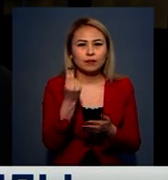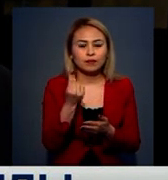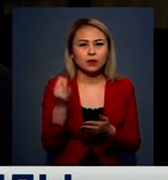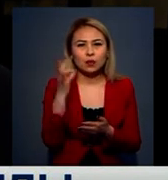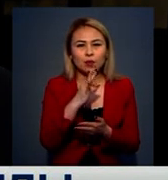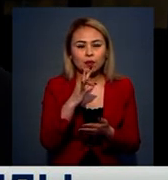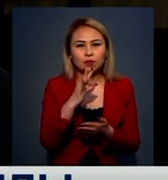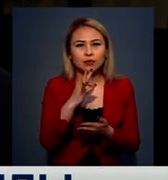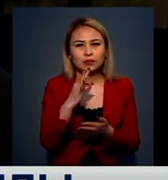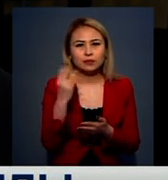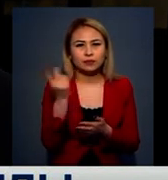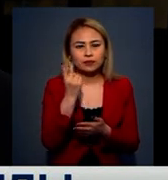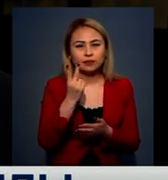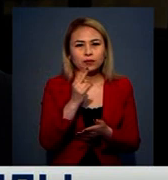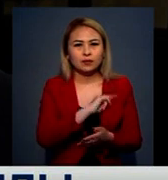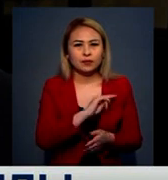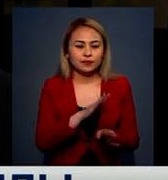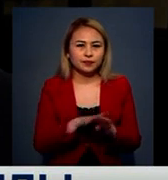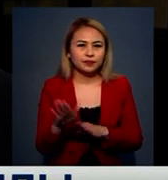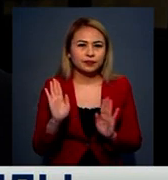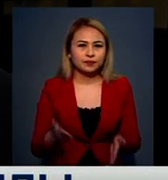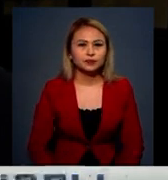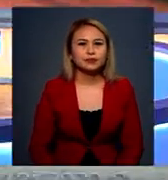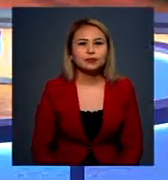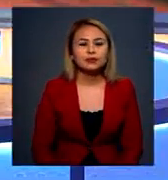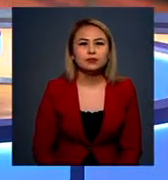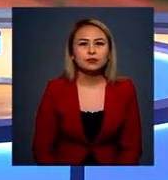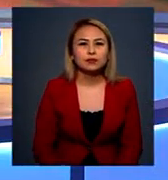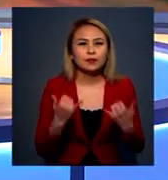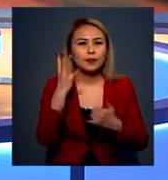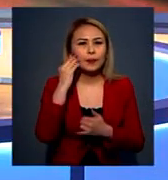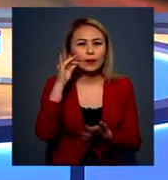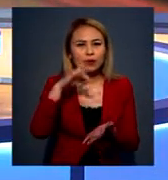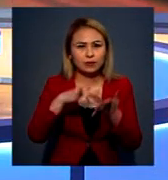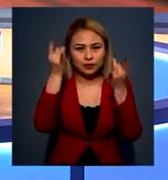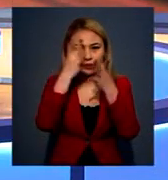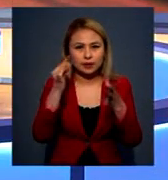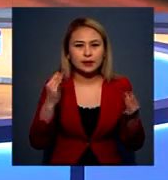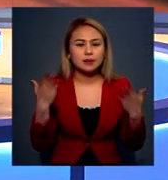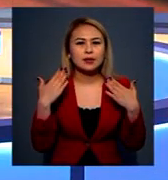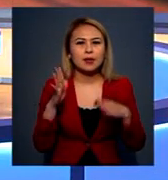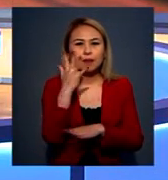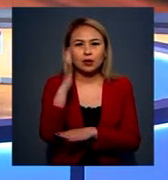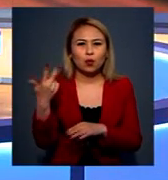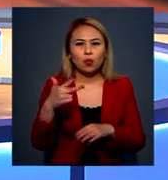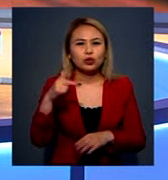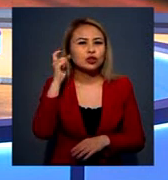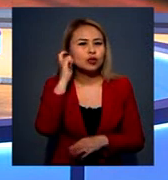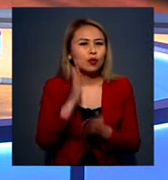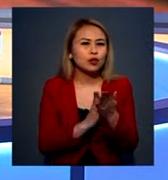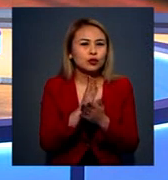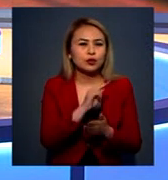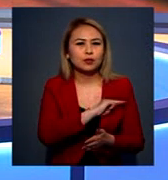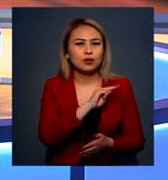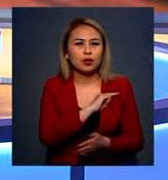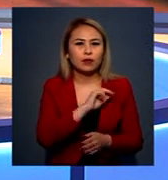басқа екінші бағыттағы жұмыстар болып саналады. Бүгін Алматыдағы орталық мәдениет және демалыс саябағында 30 жыл